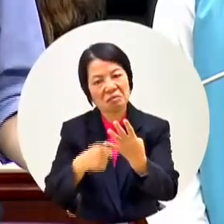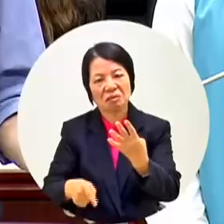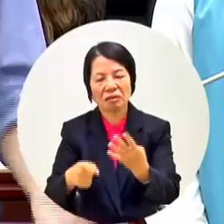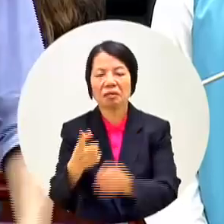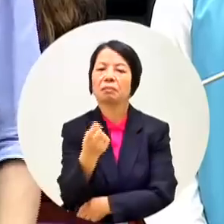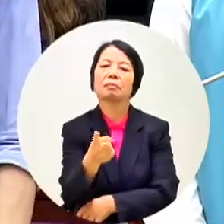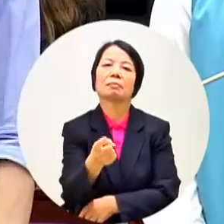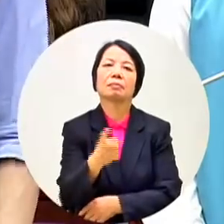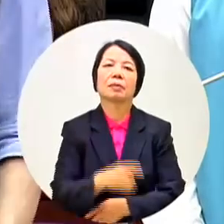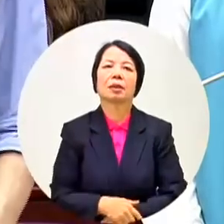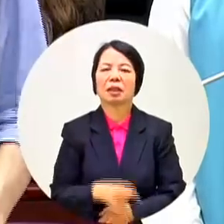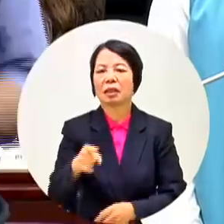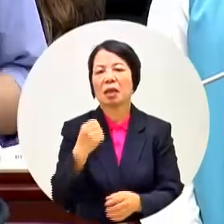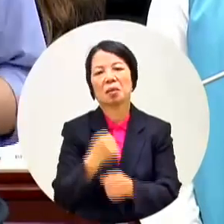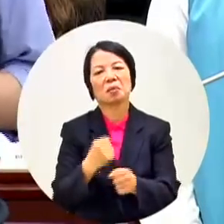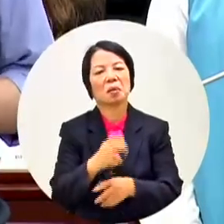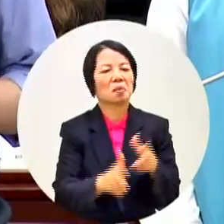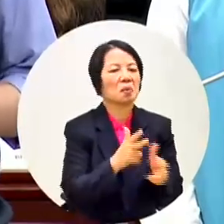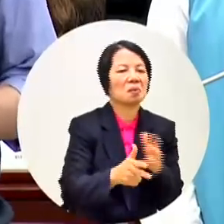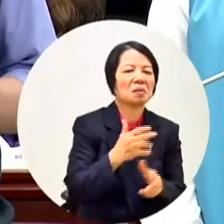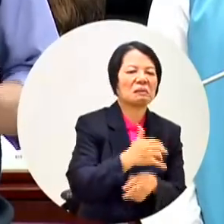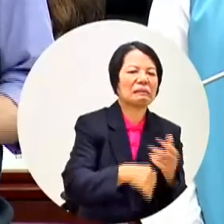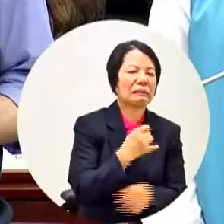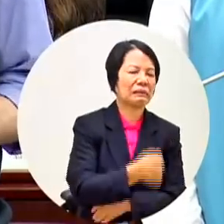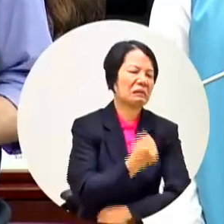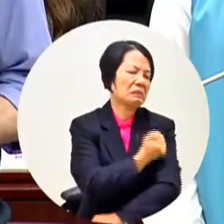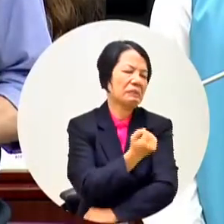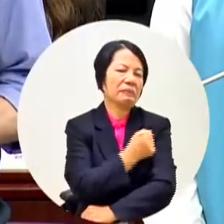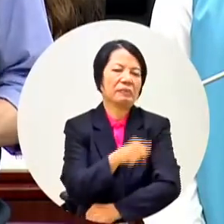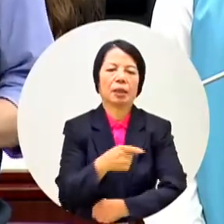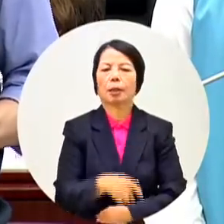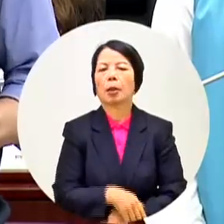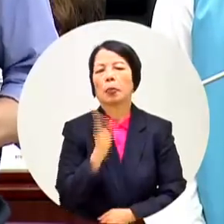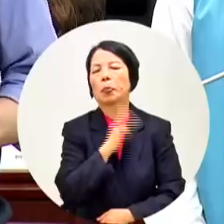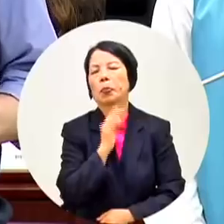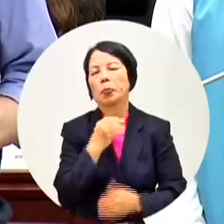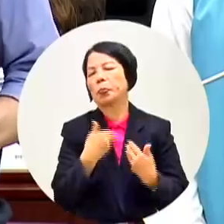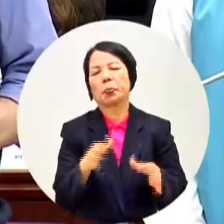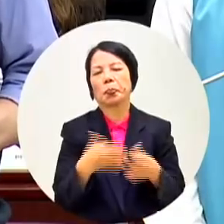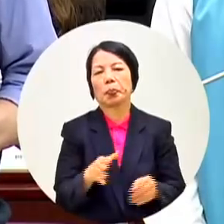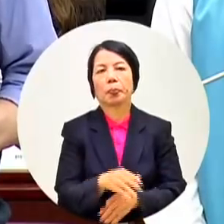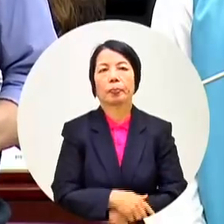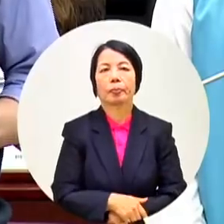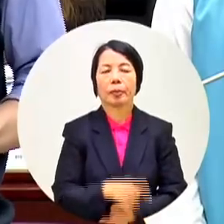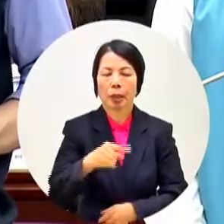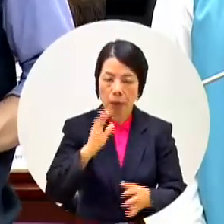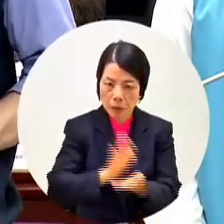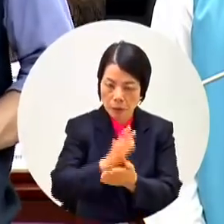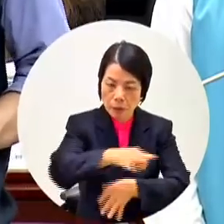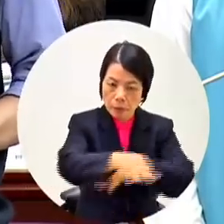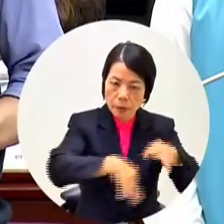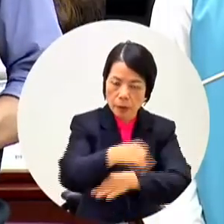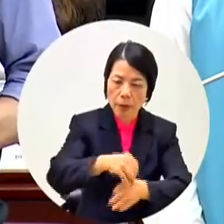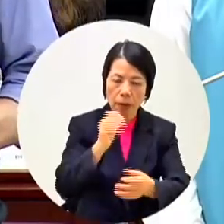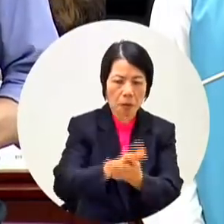生活他不要。所以我现在觉得说，这个让我们很未来高雄经济发展一定也叫讨厌。企业主想